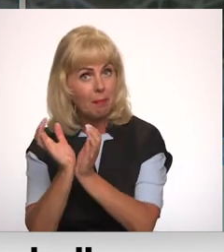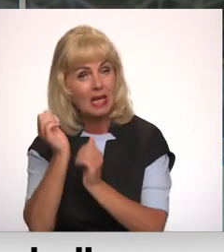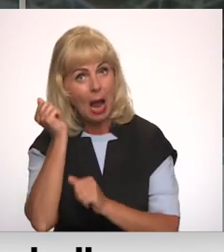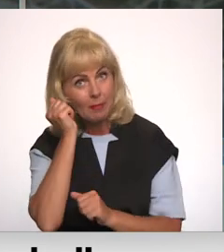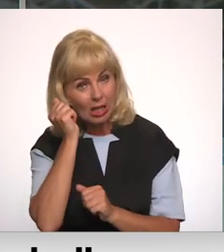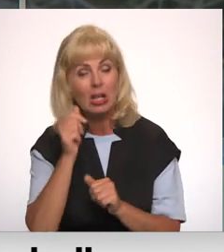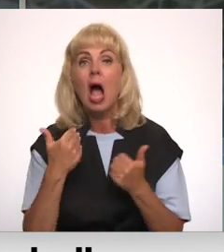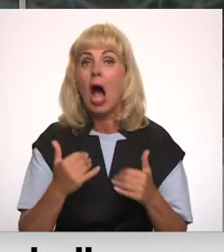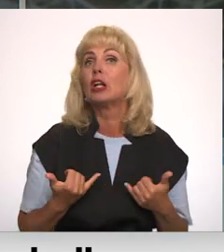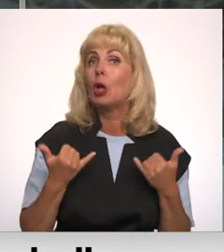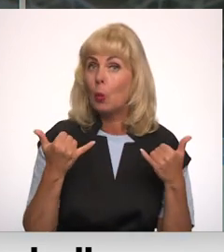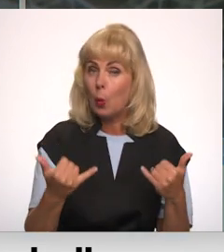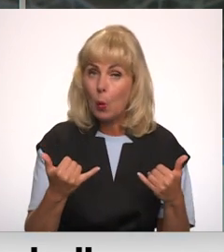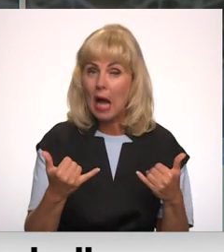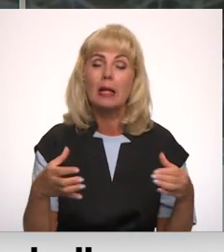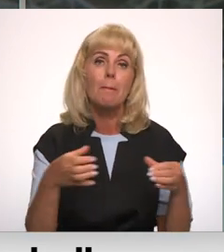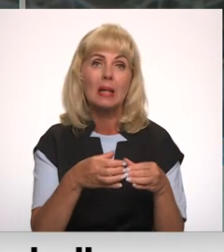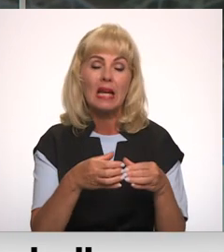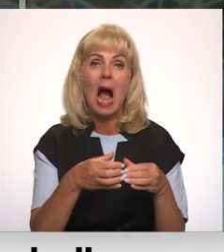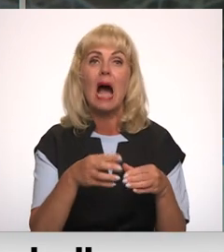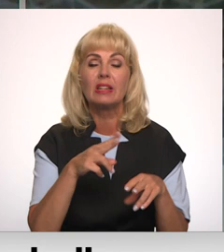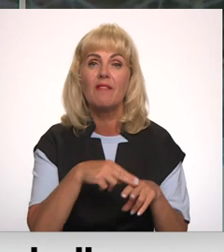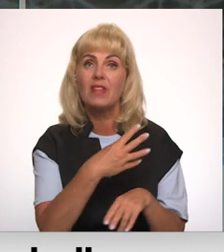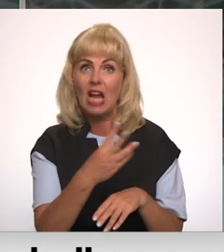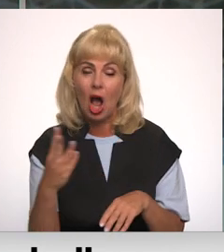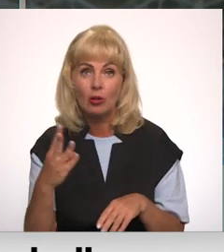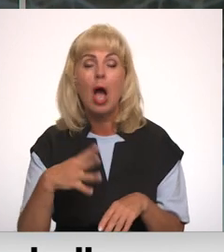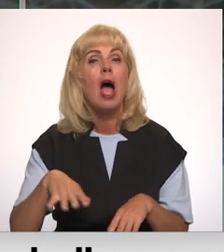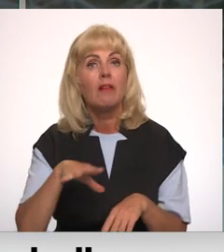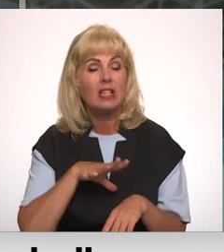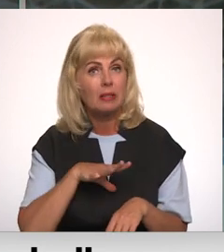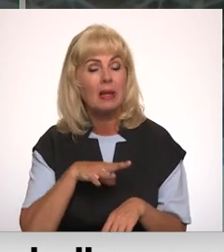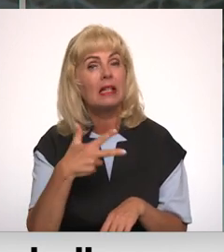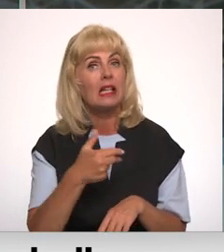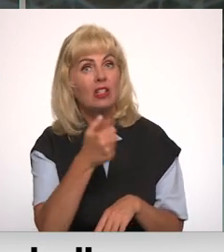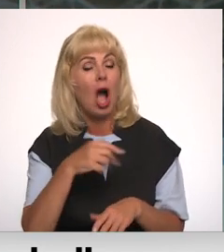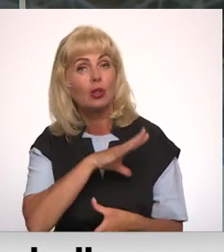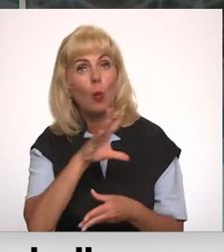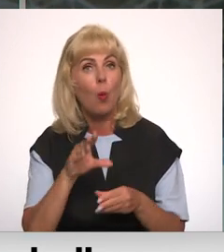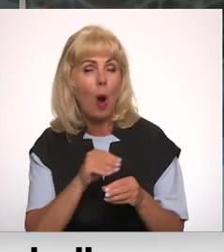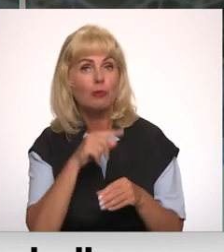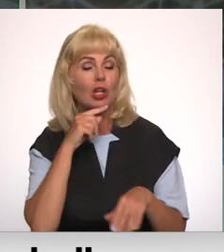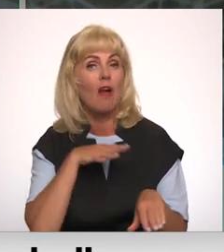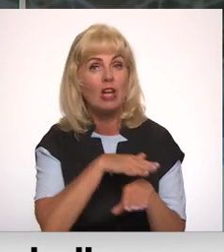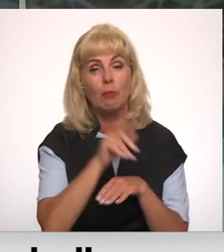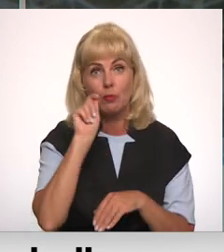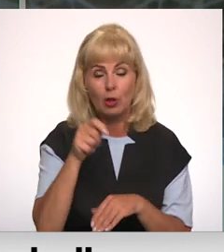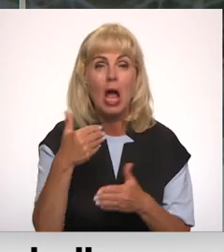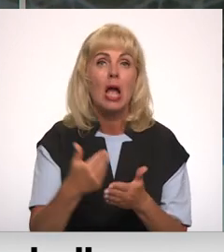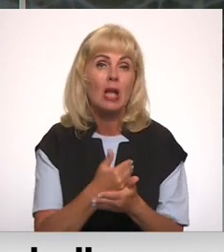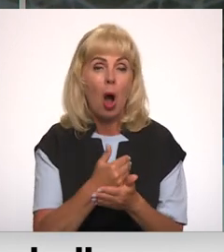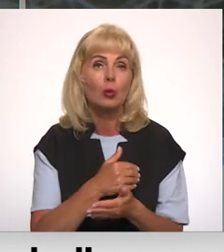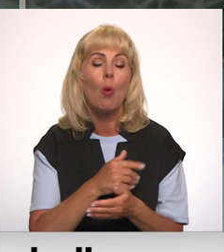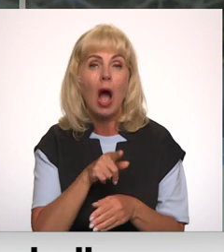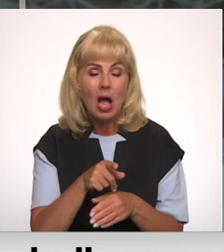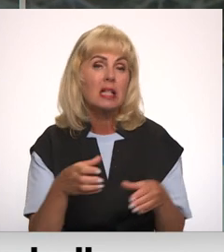godināti tie, kuri brigādes rindās bijuši visus 30 gadus. Un kopš Krievijas iebrukuma Ukrainā arī par jaunu spēku trūkumu sūdzēties